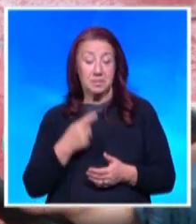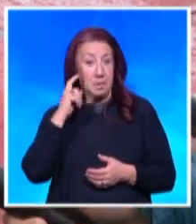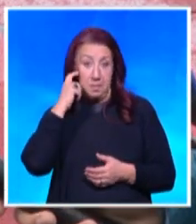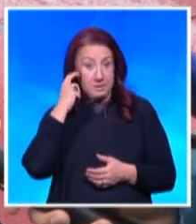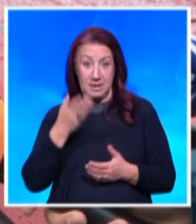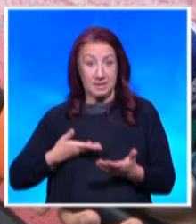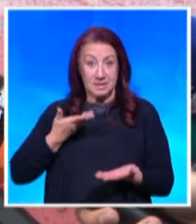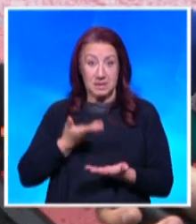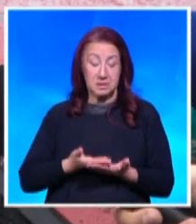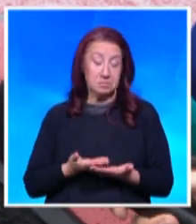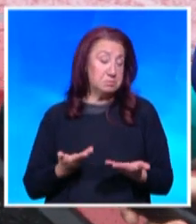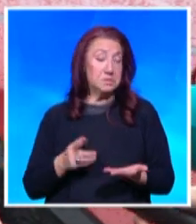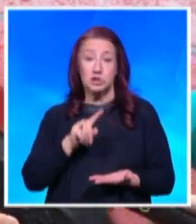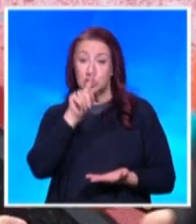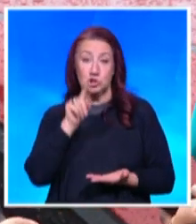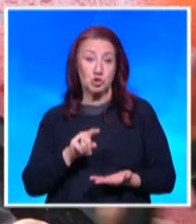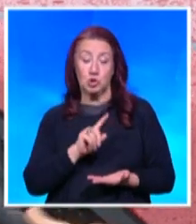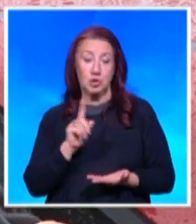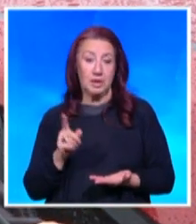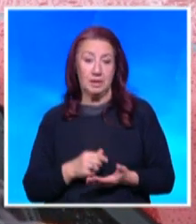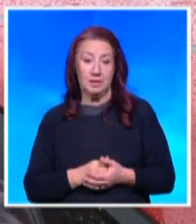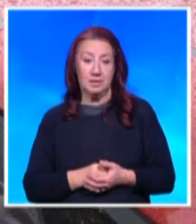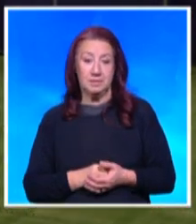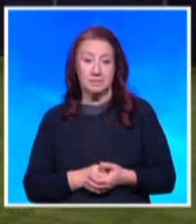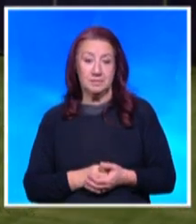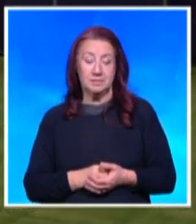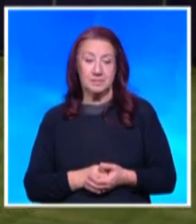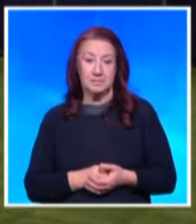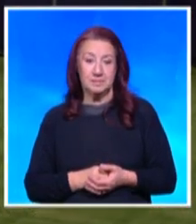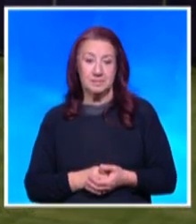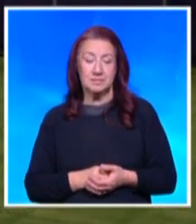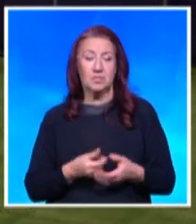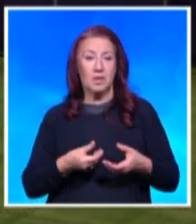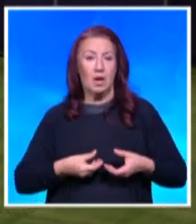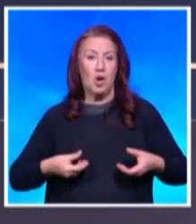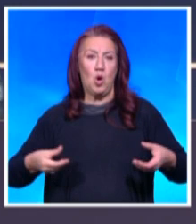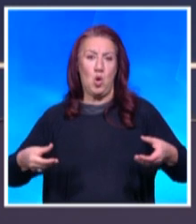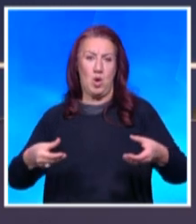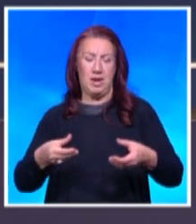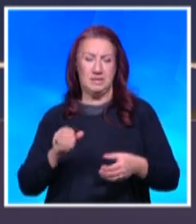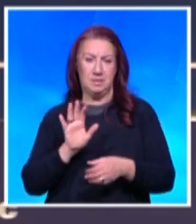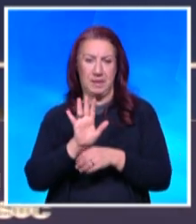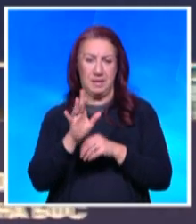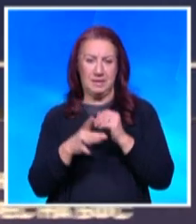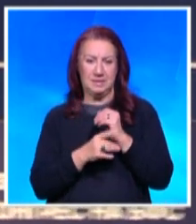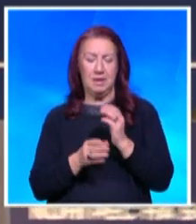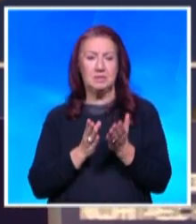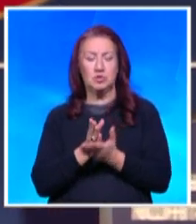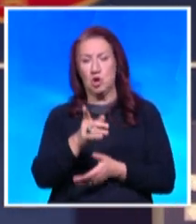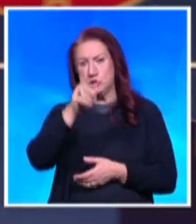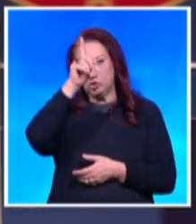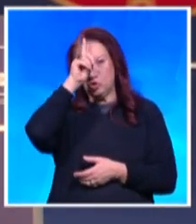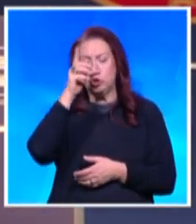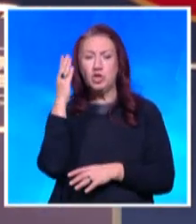защо? Защо не? Защо не, да? Защо не? Конгресът на 15 марта ще се проведе в столичен хотел, именно